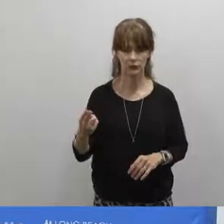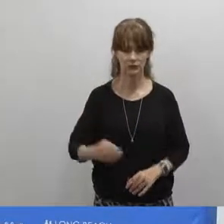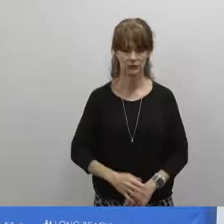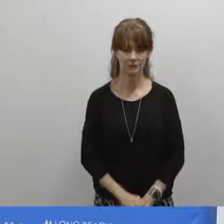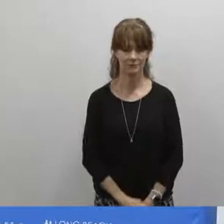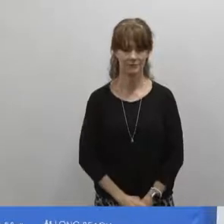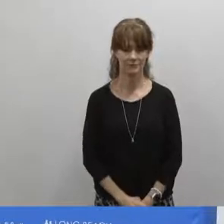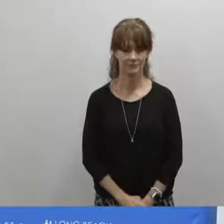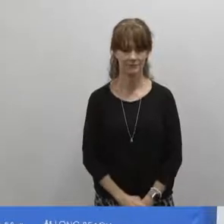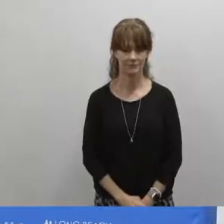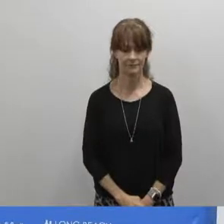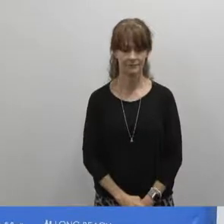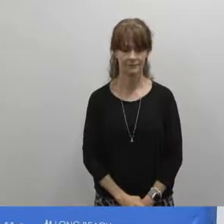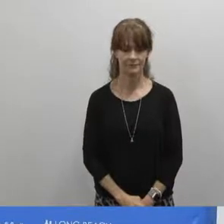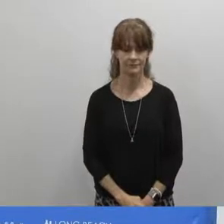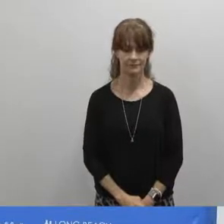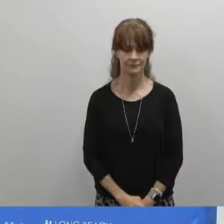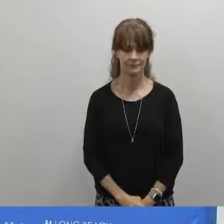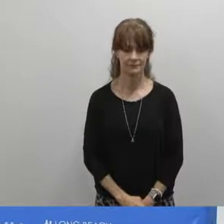Pete Marsh